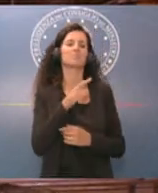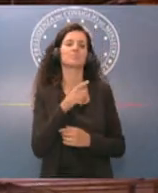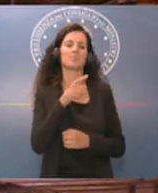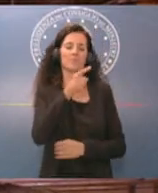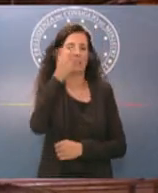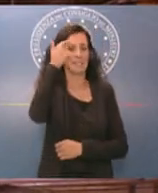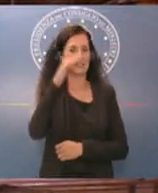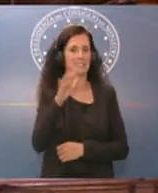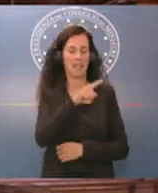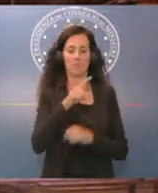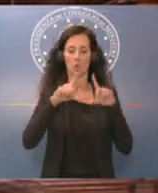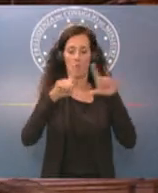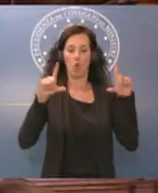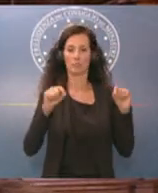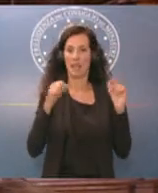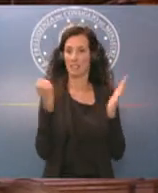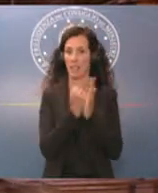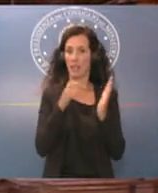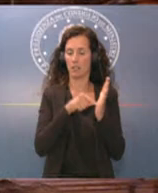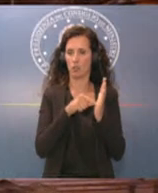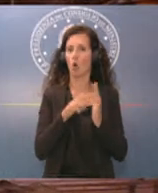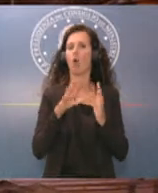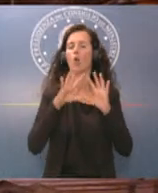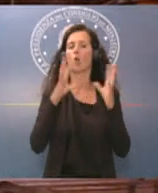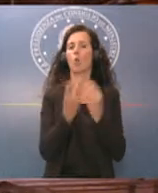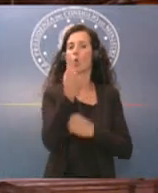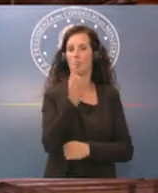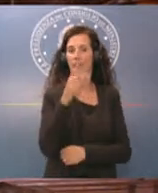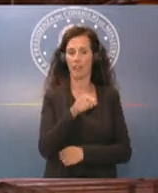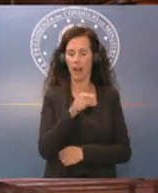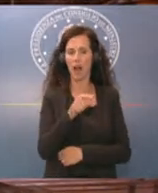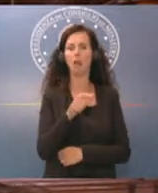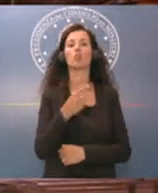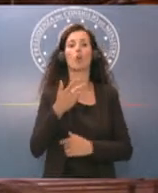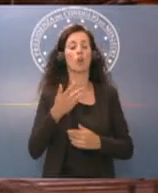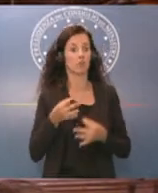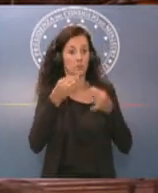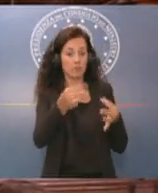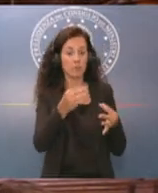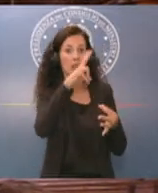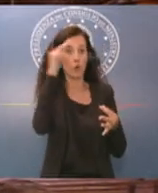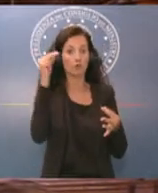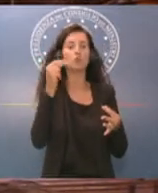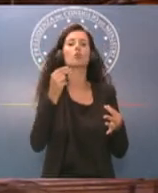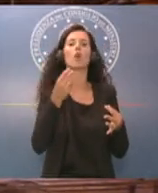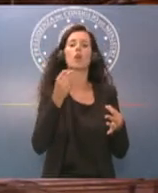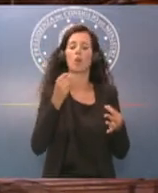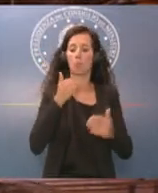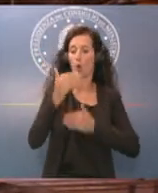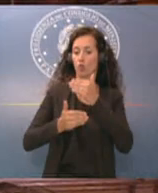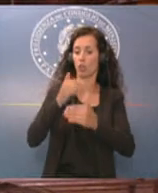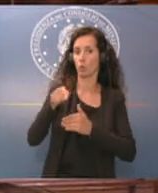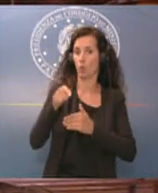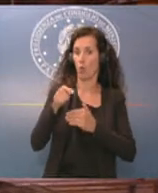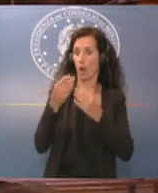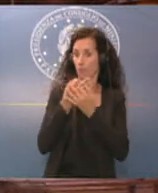il contrassegno unificato viene dato attraverso certe procedure. E attraverso queste procedure ci